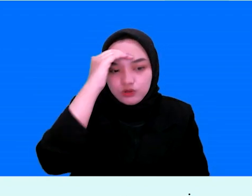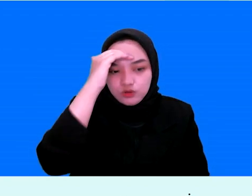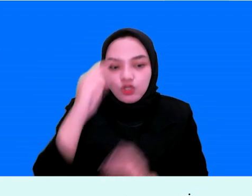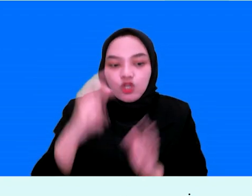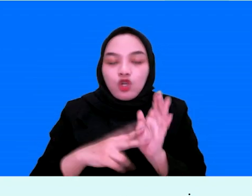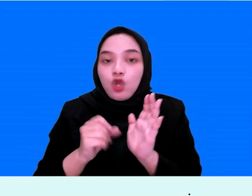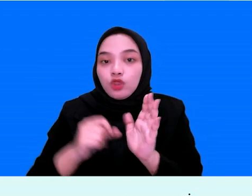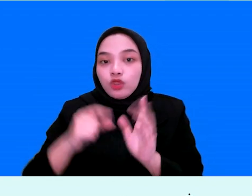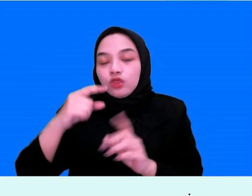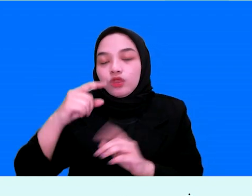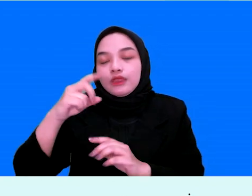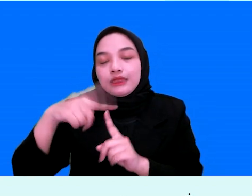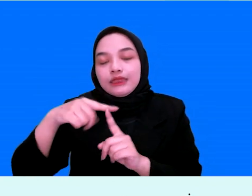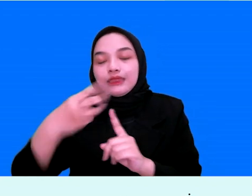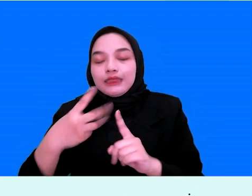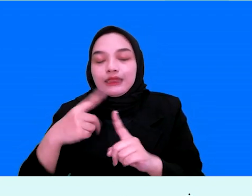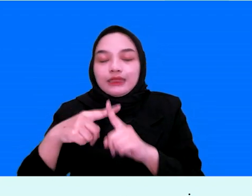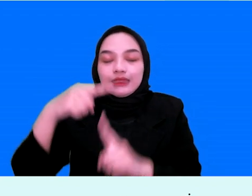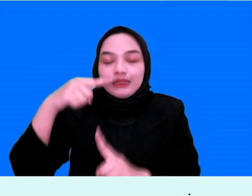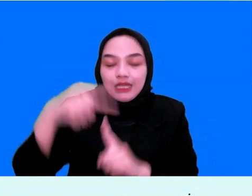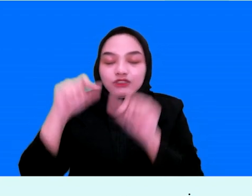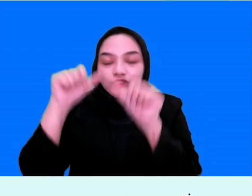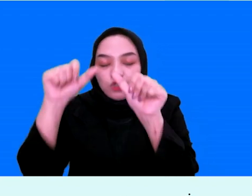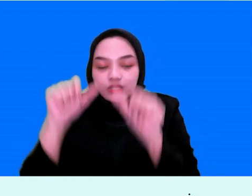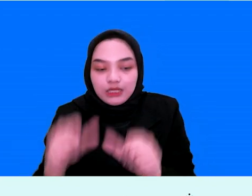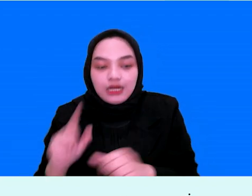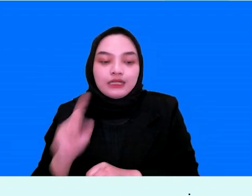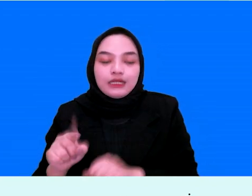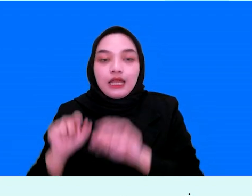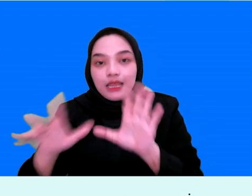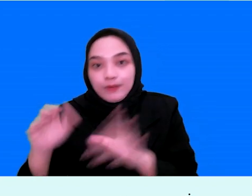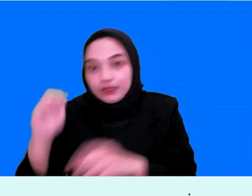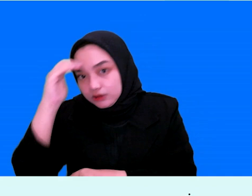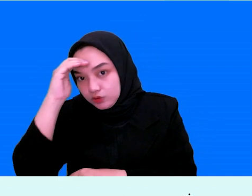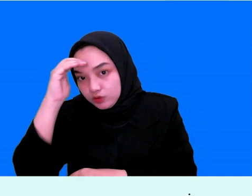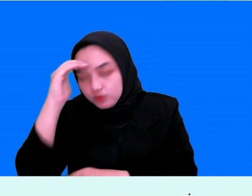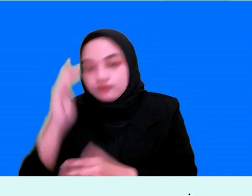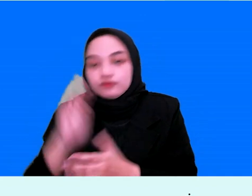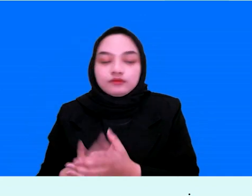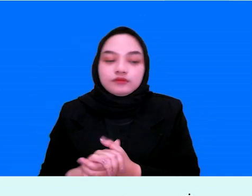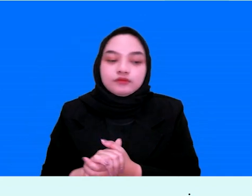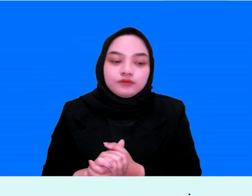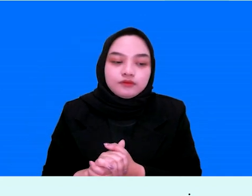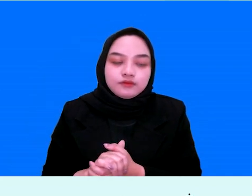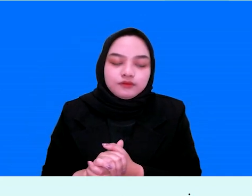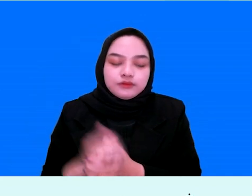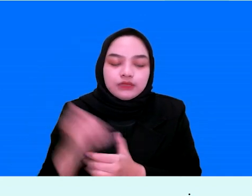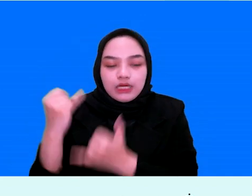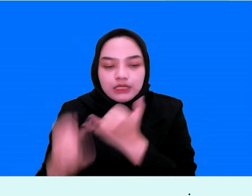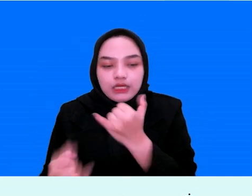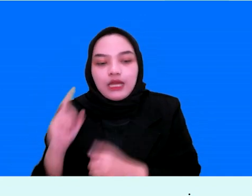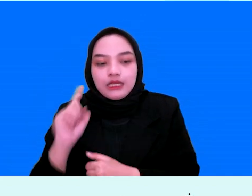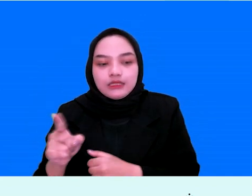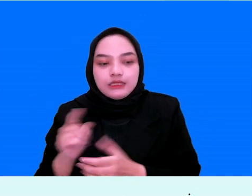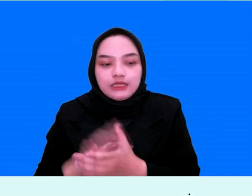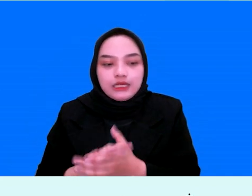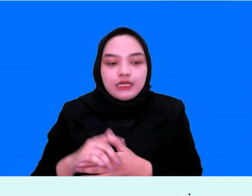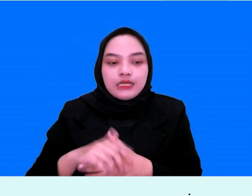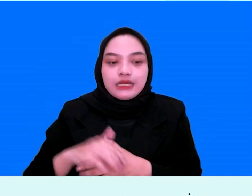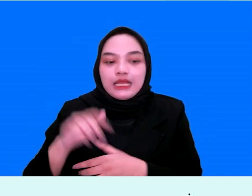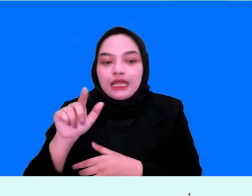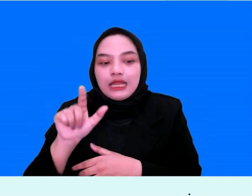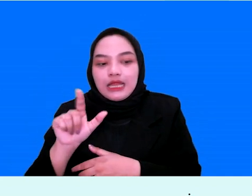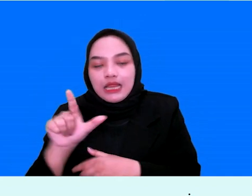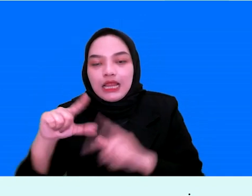isu. Non-text content ada 8 isu yang menjadi temuan buat kami. Lalu yang terakhir ada labels